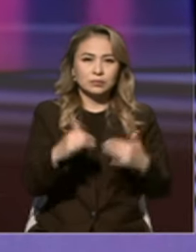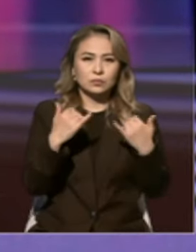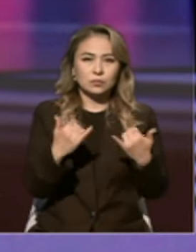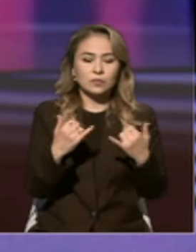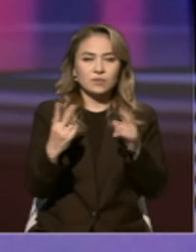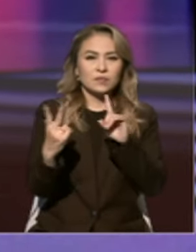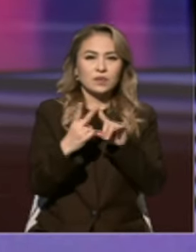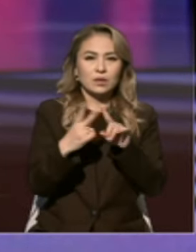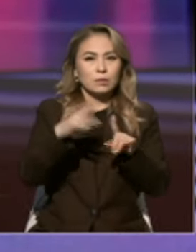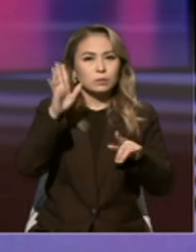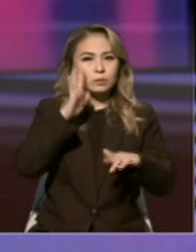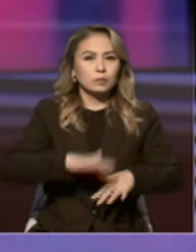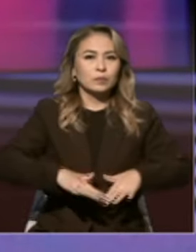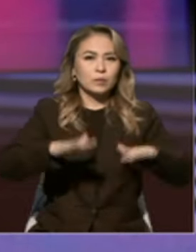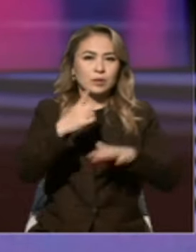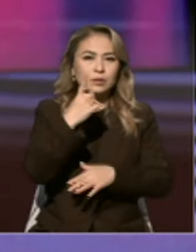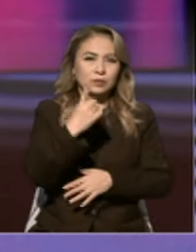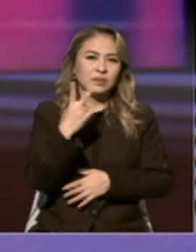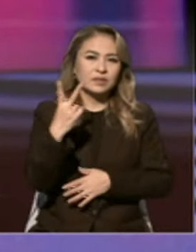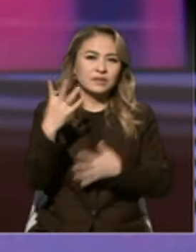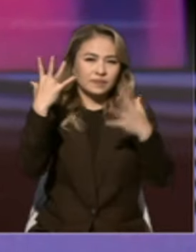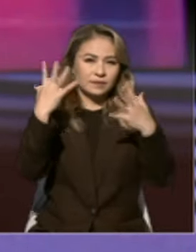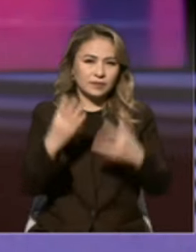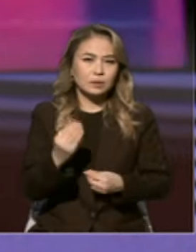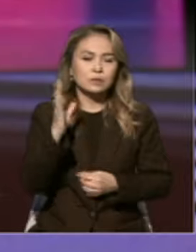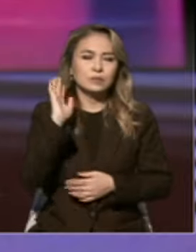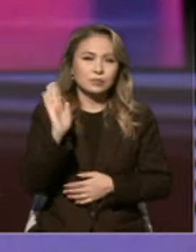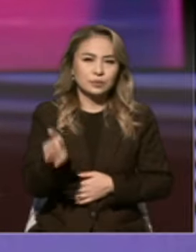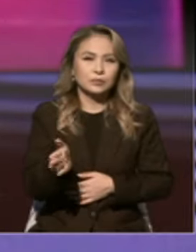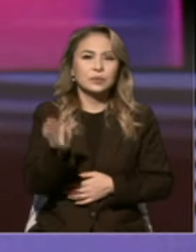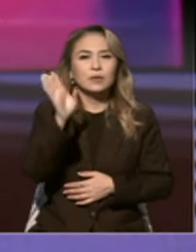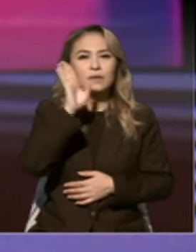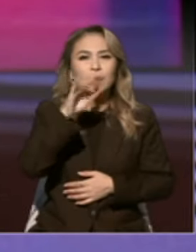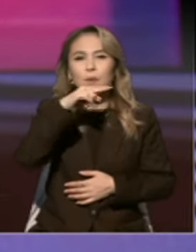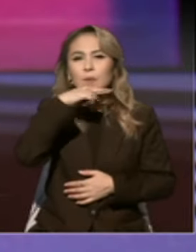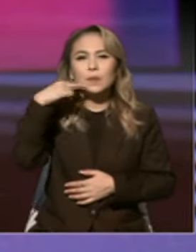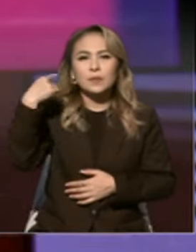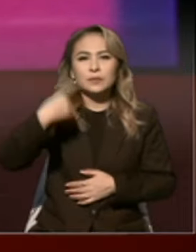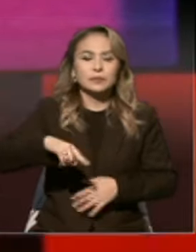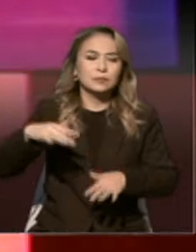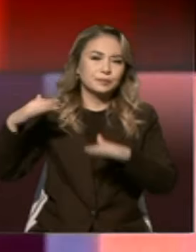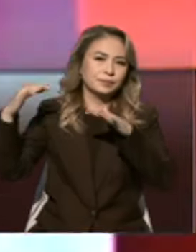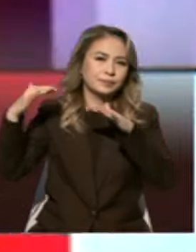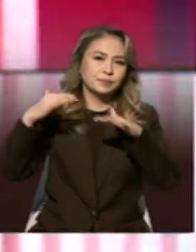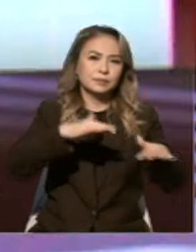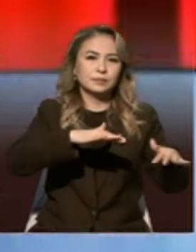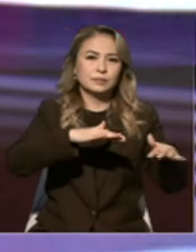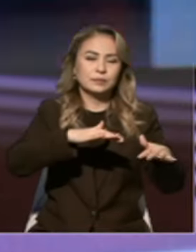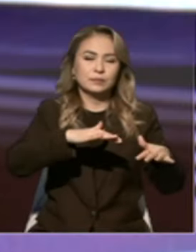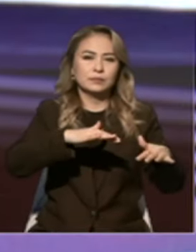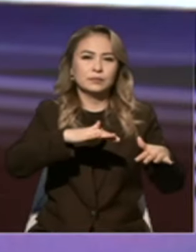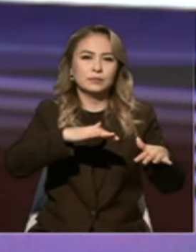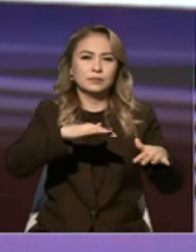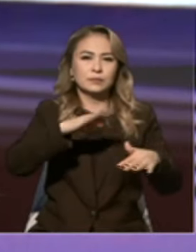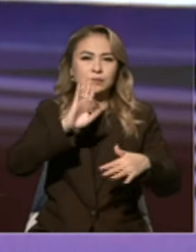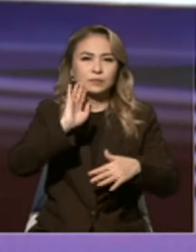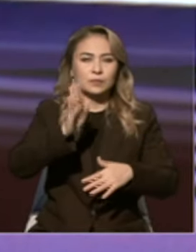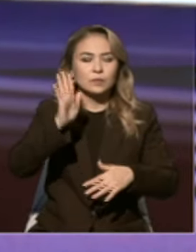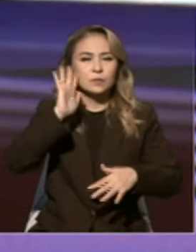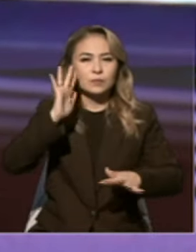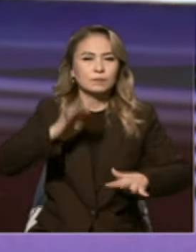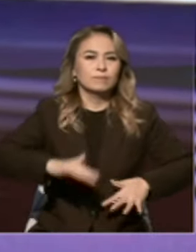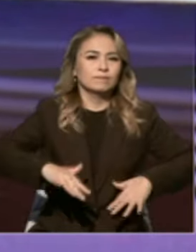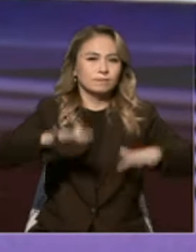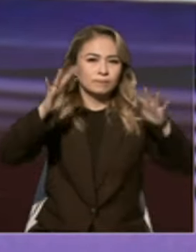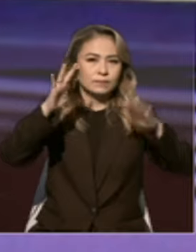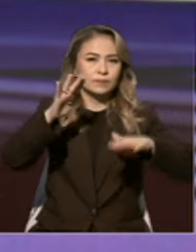екінші толқын осы бір-екі күнде жайықтың осы Ресейден шыққан осы жайық арнасынан алапат су